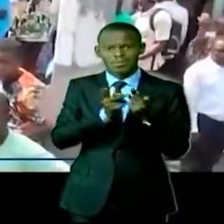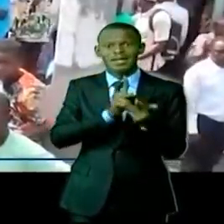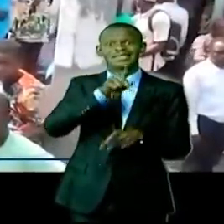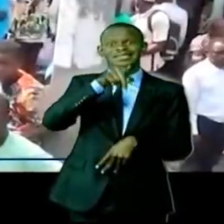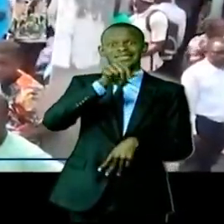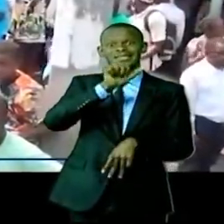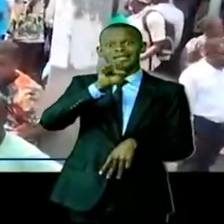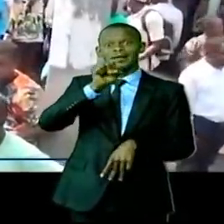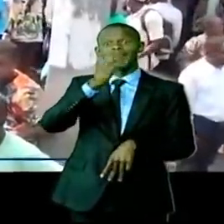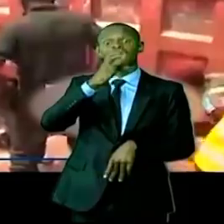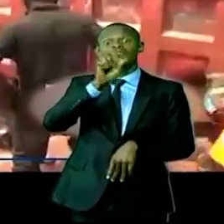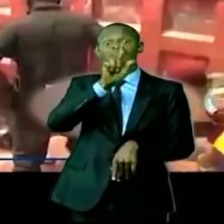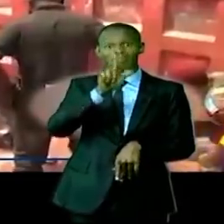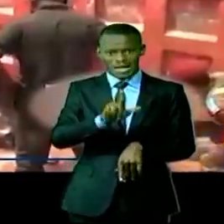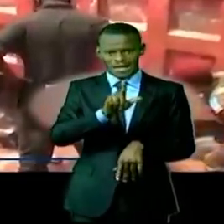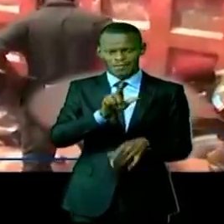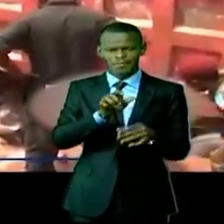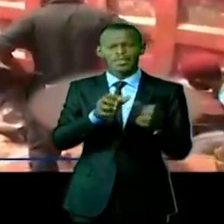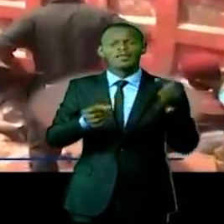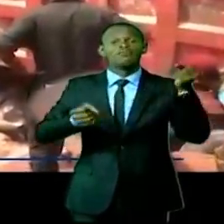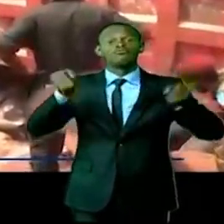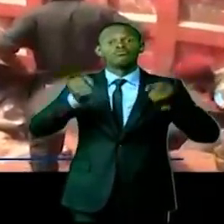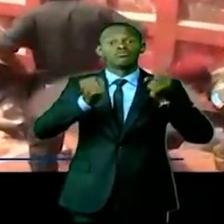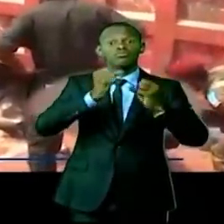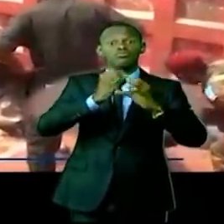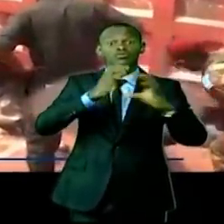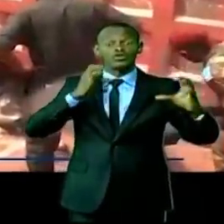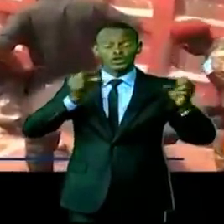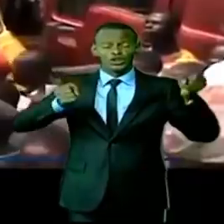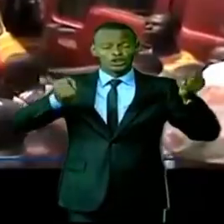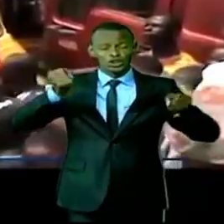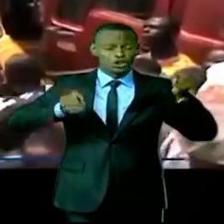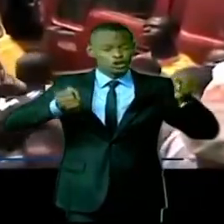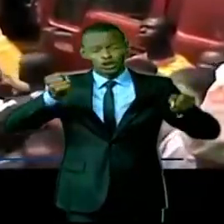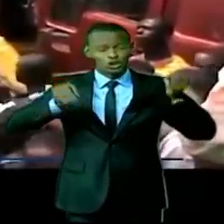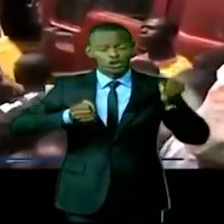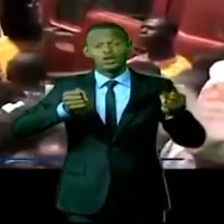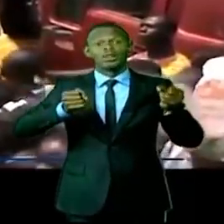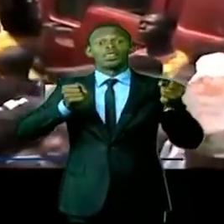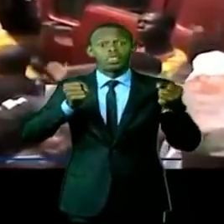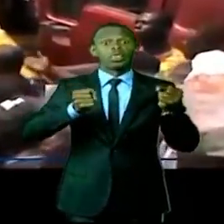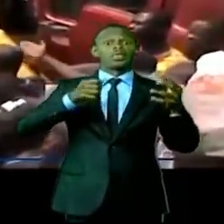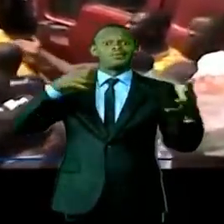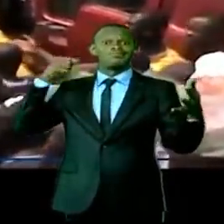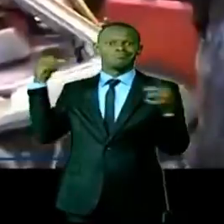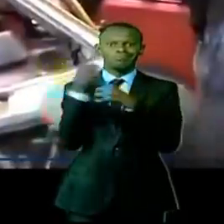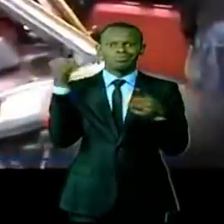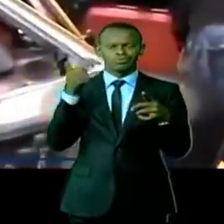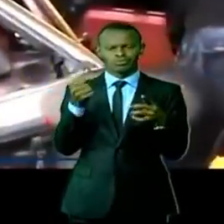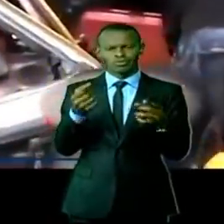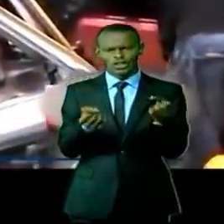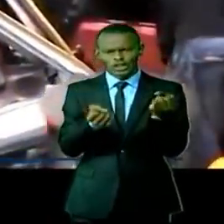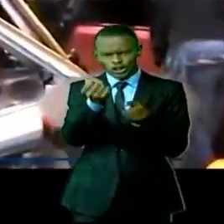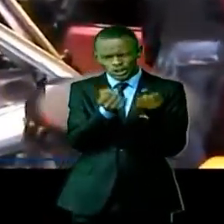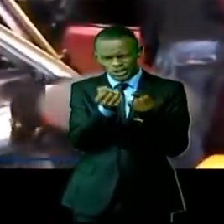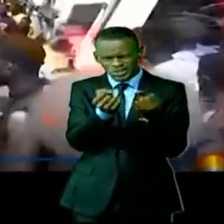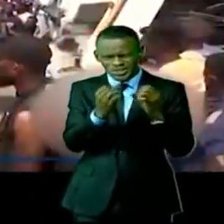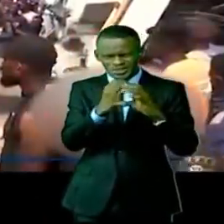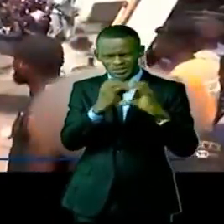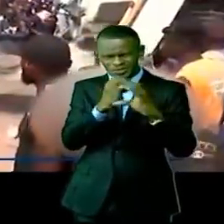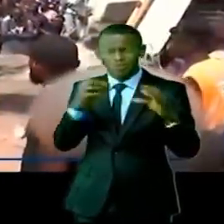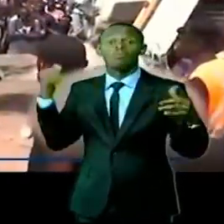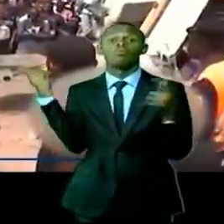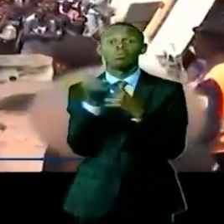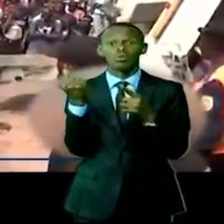de Massina. Ici, un camion Ben a terminé sa course sur le bus Mercedes 206 en stationnement,